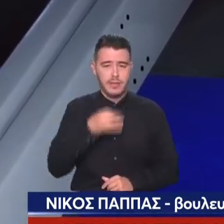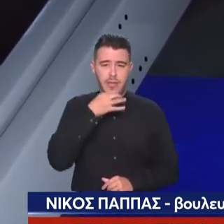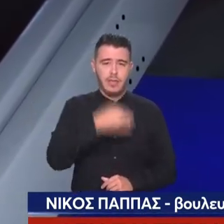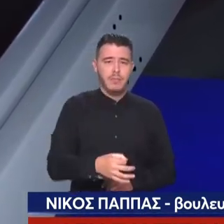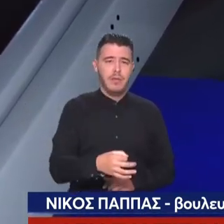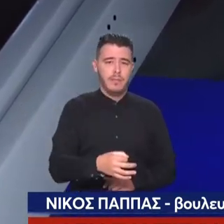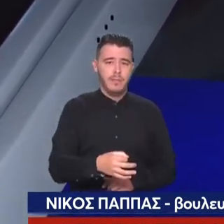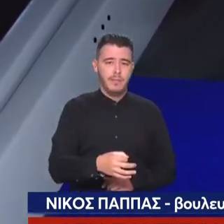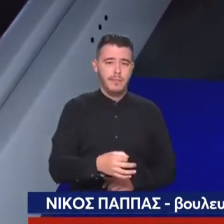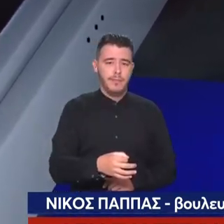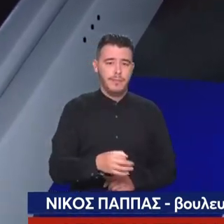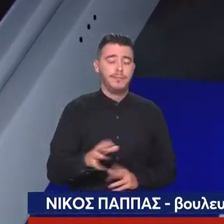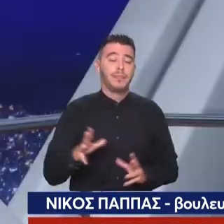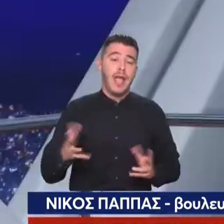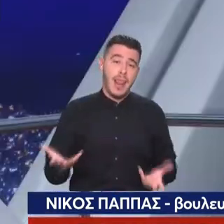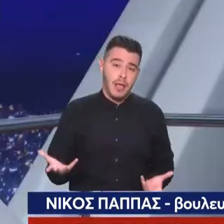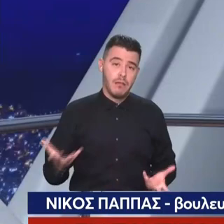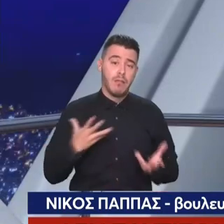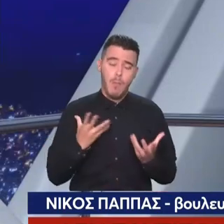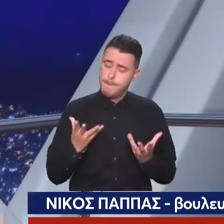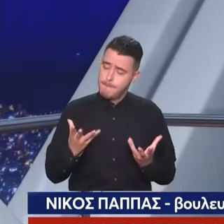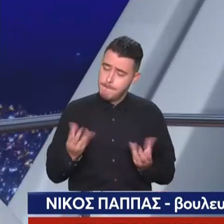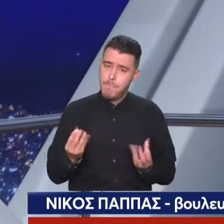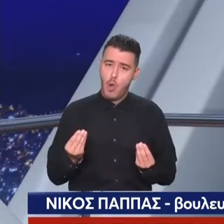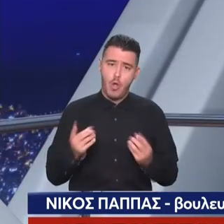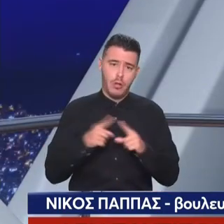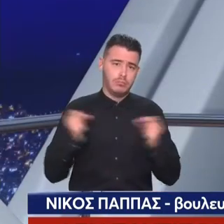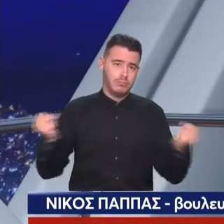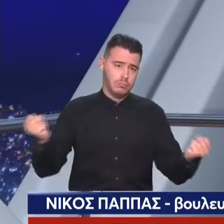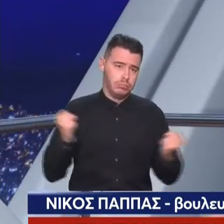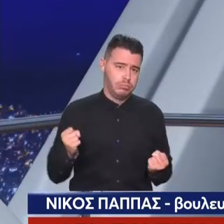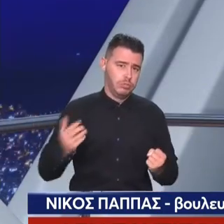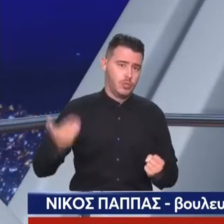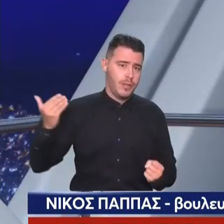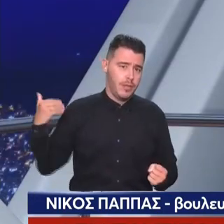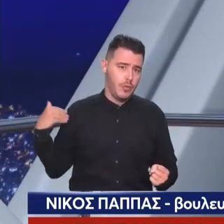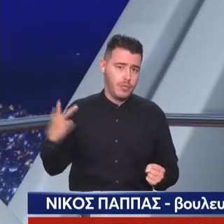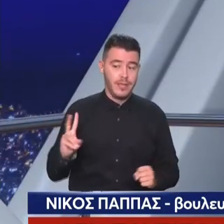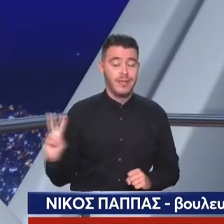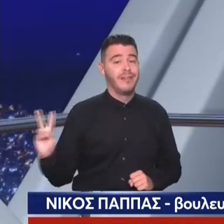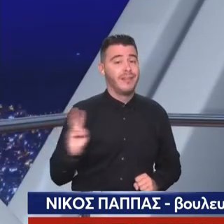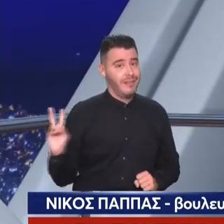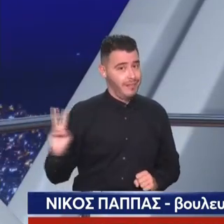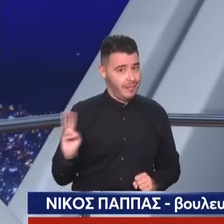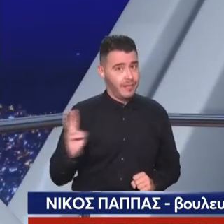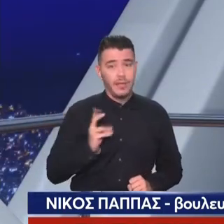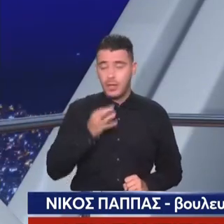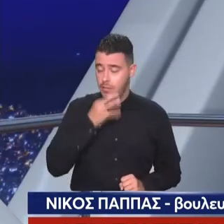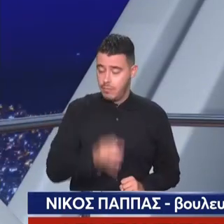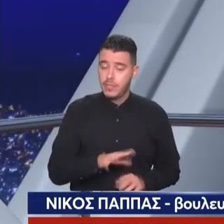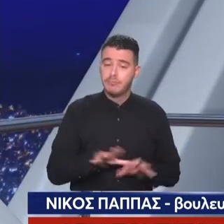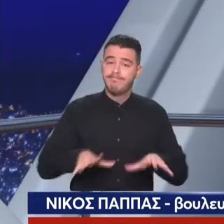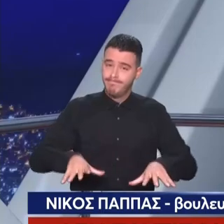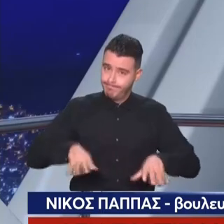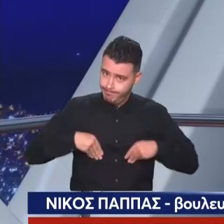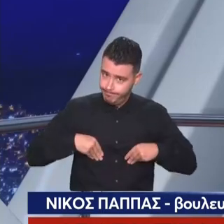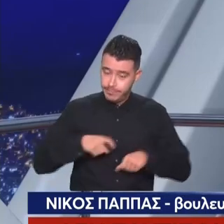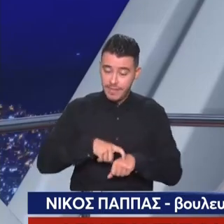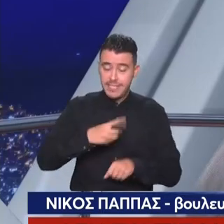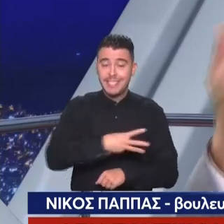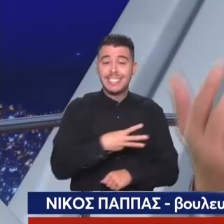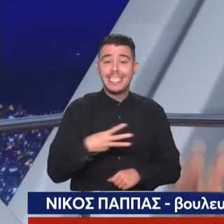πληρώσαμε όλο το προηγούμενο διάστημα. Δηλαδή, η κοινή δήλωση αυτή παραδέχεται ότι πληγώσαμε τις μικρές και μεσαίες επιχειρήσεις στον καιρό της διακυβέρνησης και πρέπει να